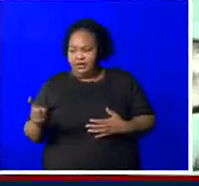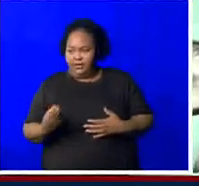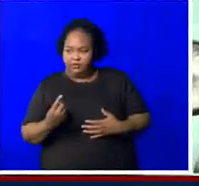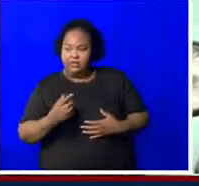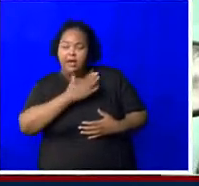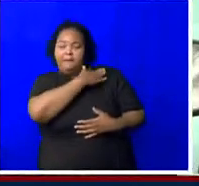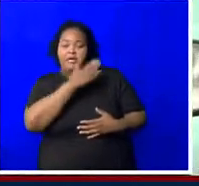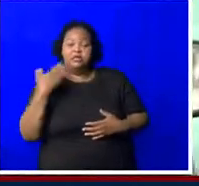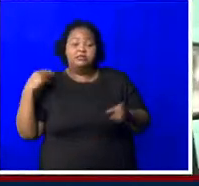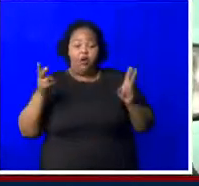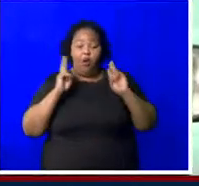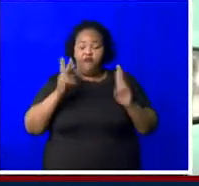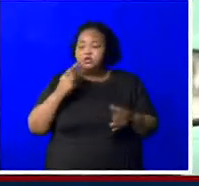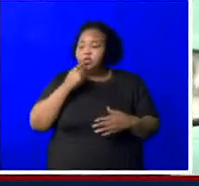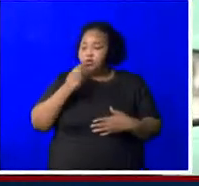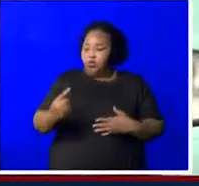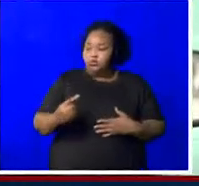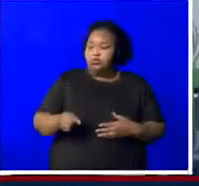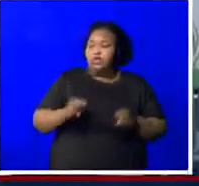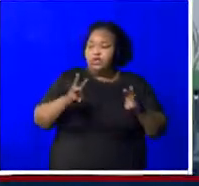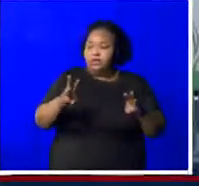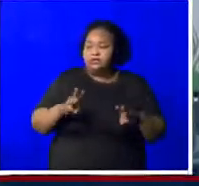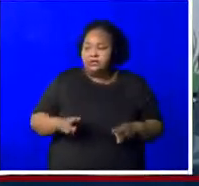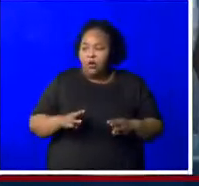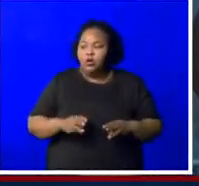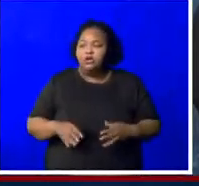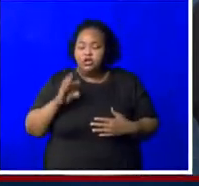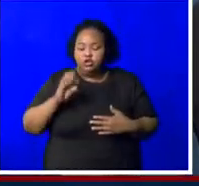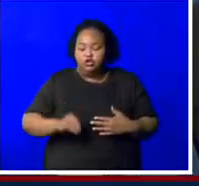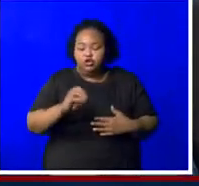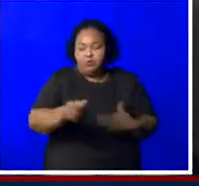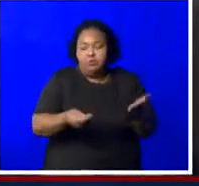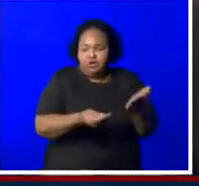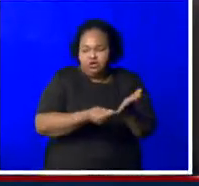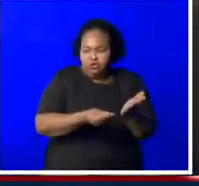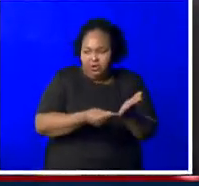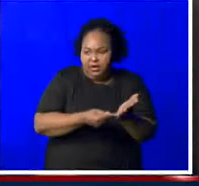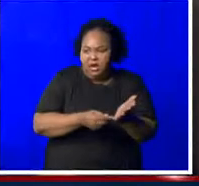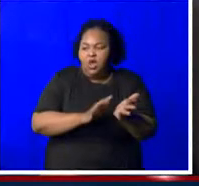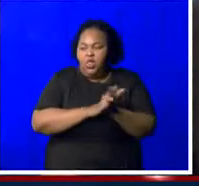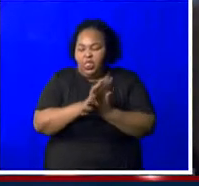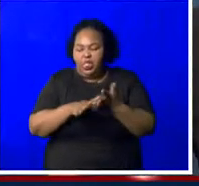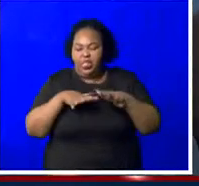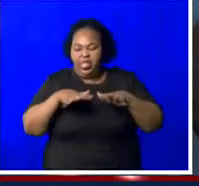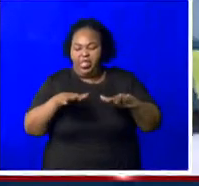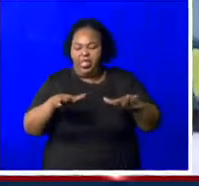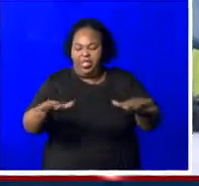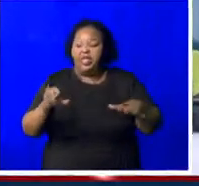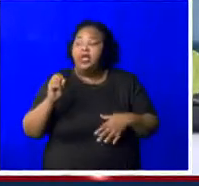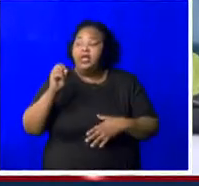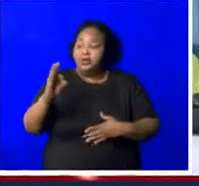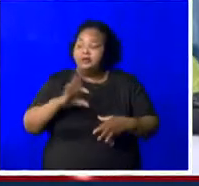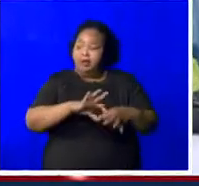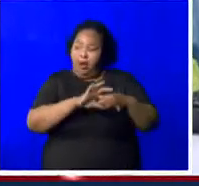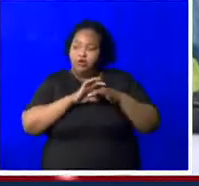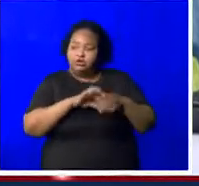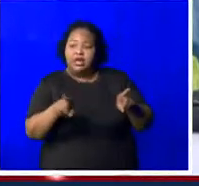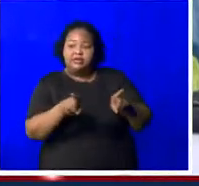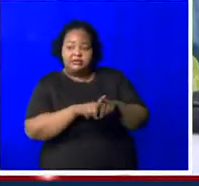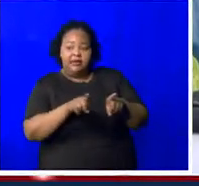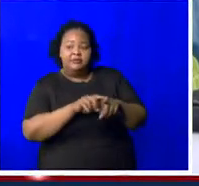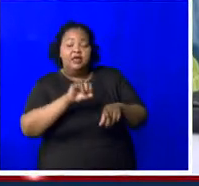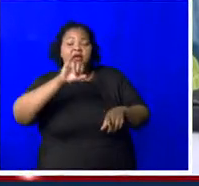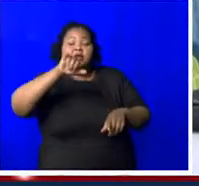ukuthi tindzawo letifudayo nemadolobha tihlupha kakhulu ngendzaba yetibi nokungcola, kanti uma kungaba netinhlangano letifana neJenny